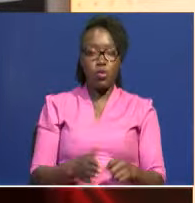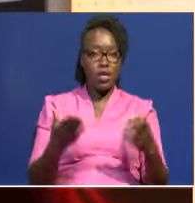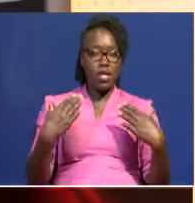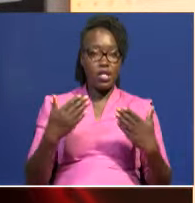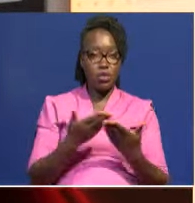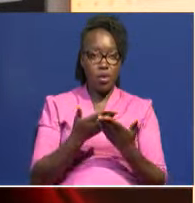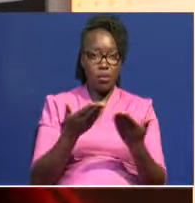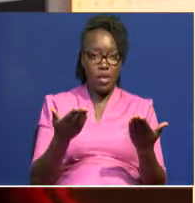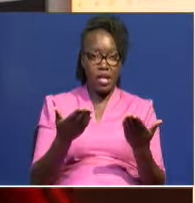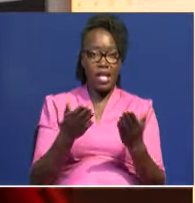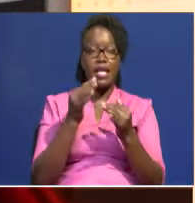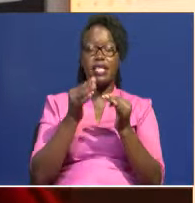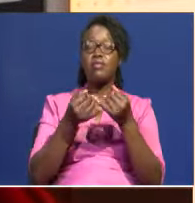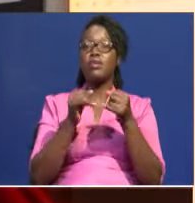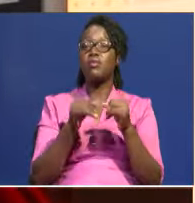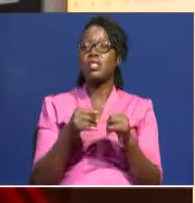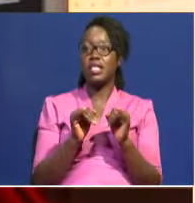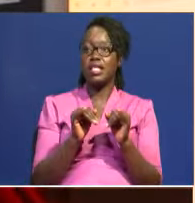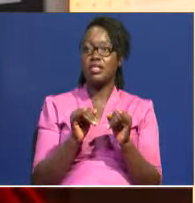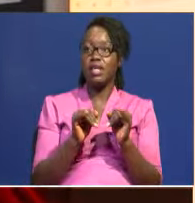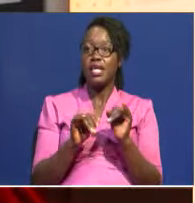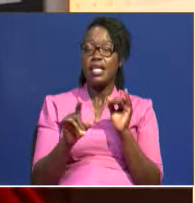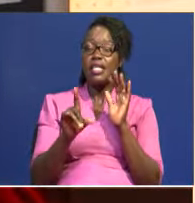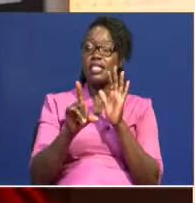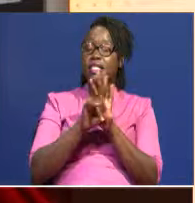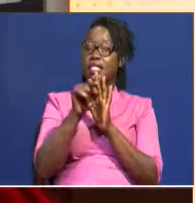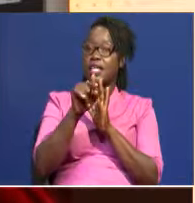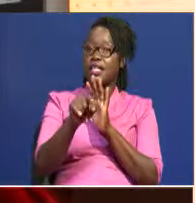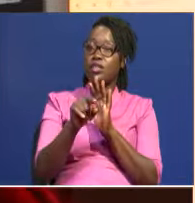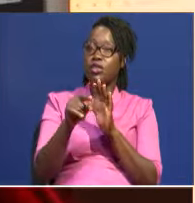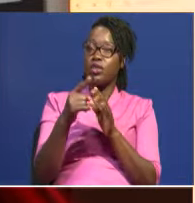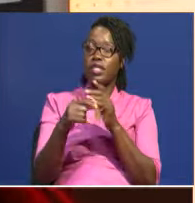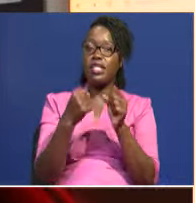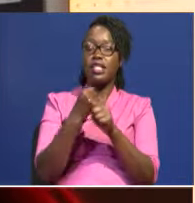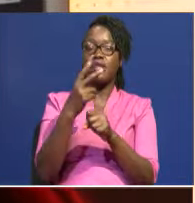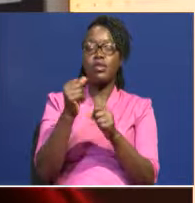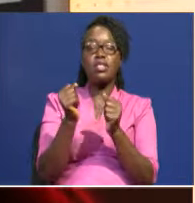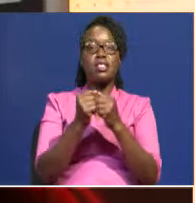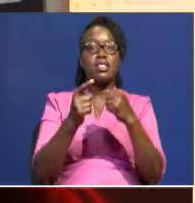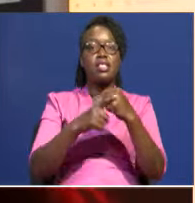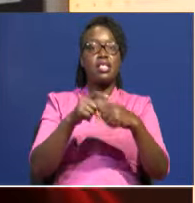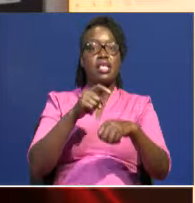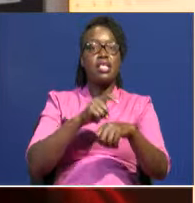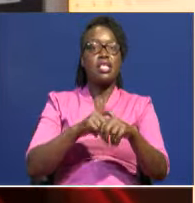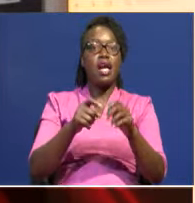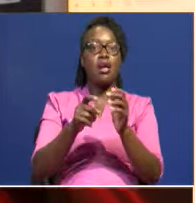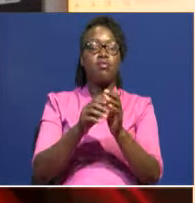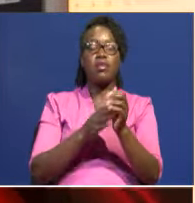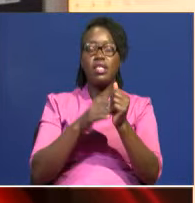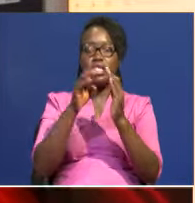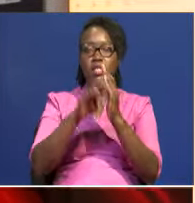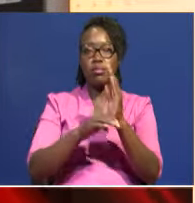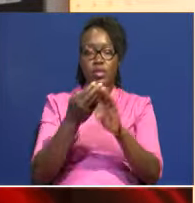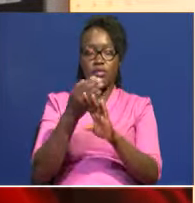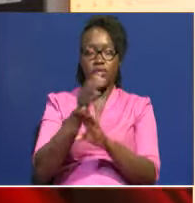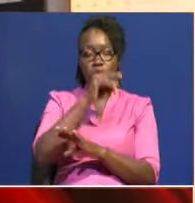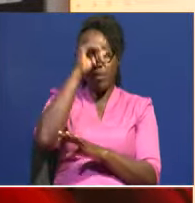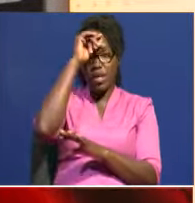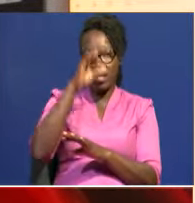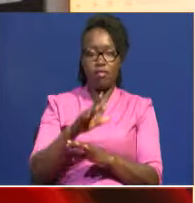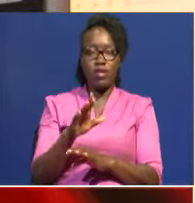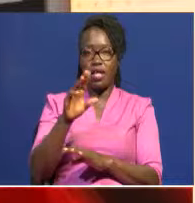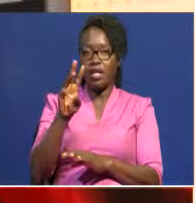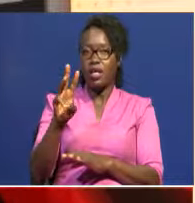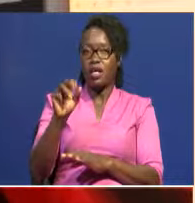hiyo iwapo itatekelezwa. Sheria hiyo ilibuniwa mwaka 2016 wakati wa utawala wa aliyekuwa gavana wa kaunti hiyo